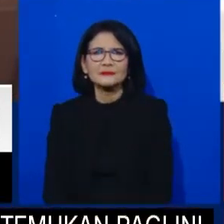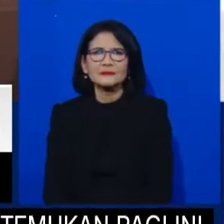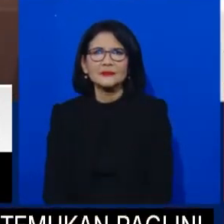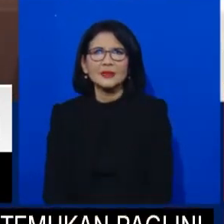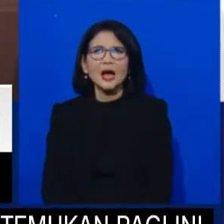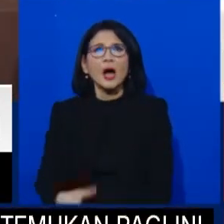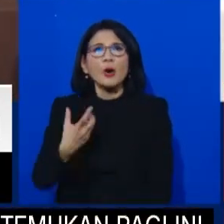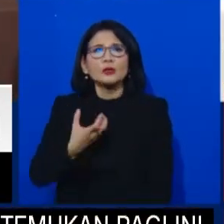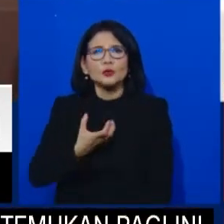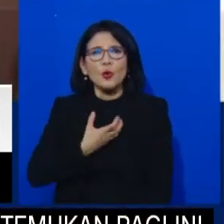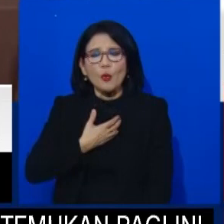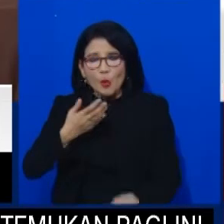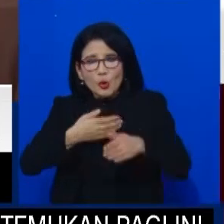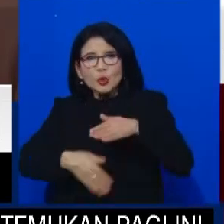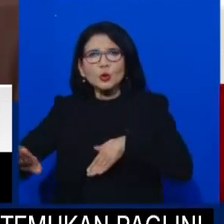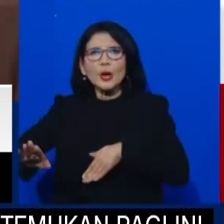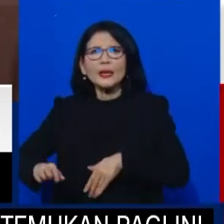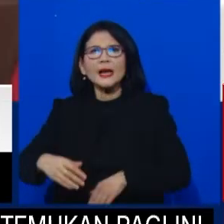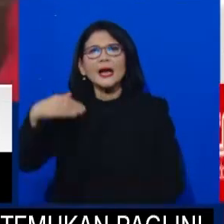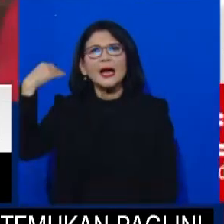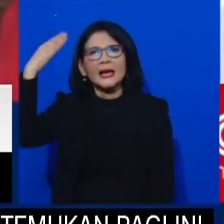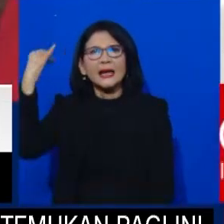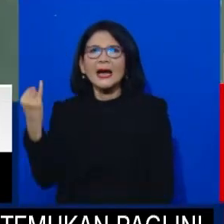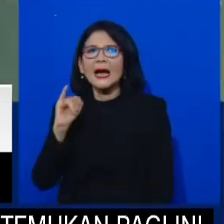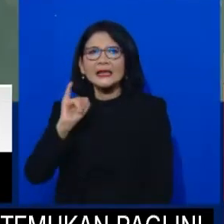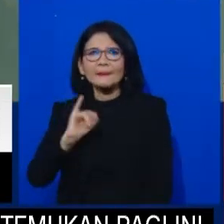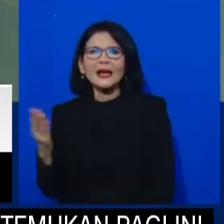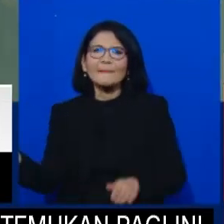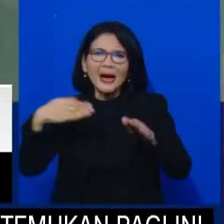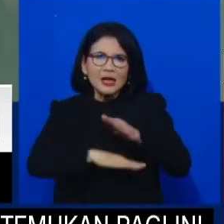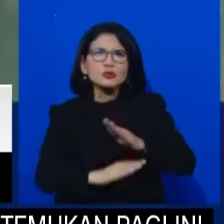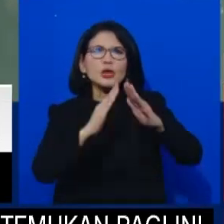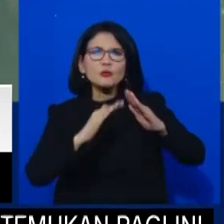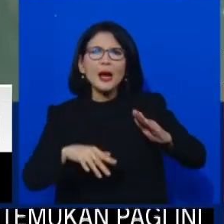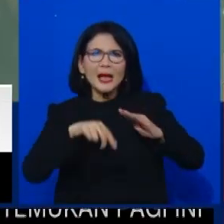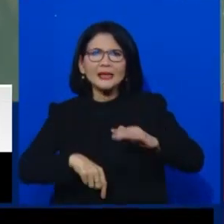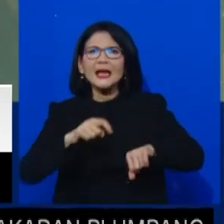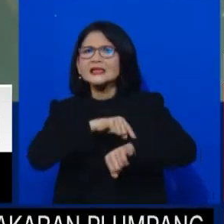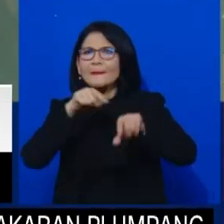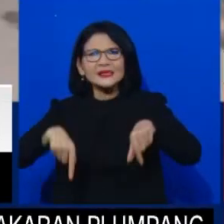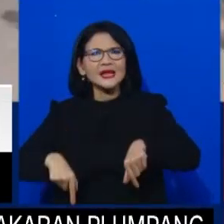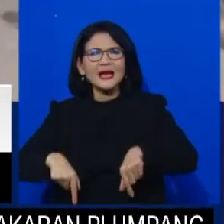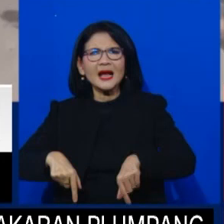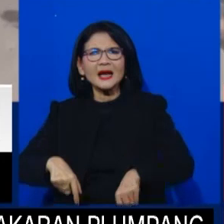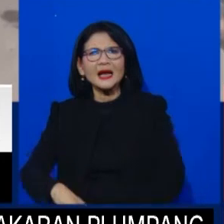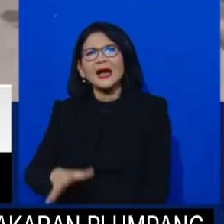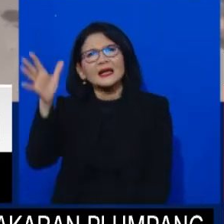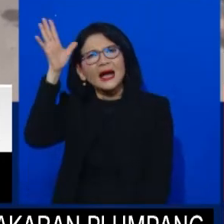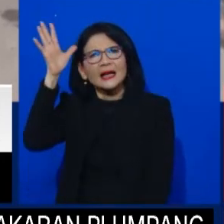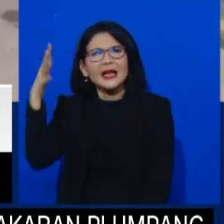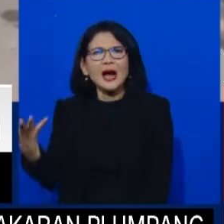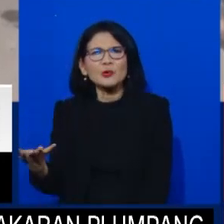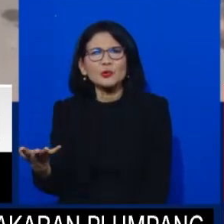ingin mengamankan diri, kakak iparnya sempat masuk kembali ke dalam rumah, kemudian hingga saat ini tidak ada atau